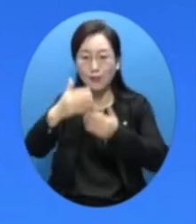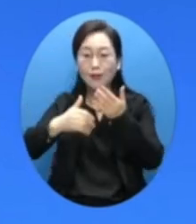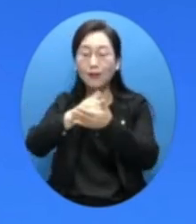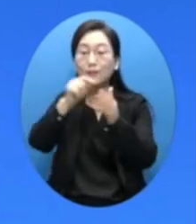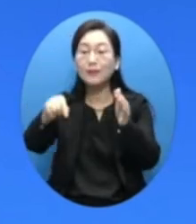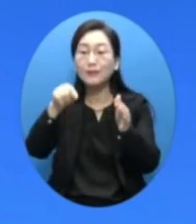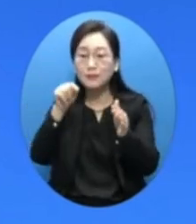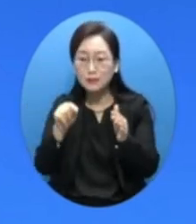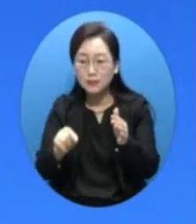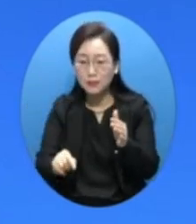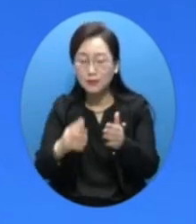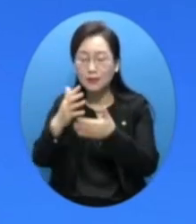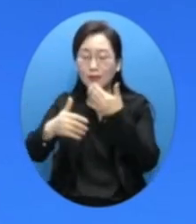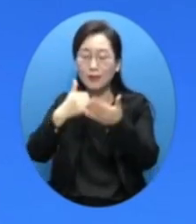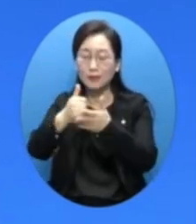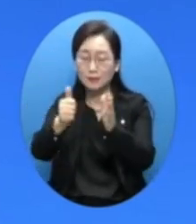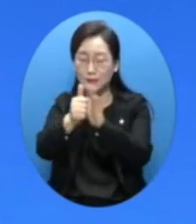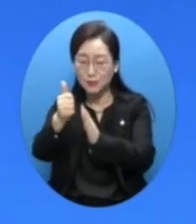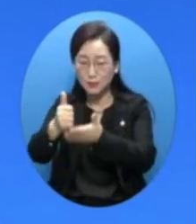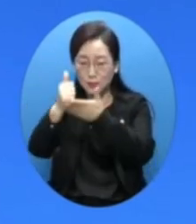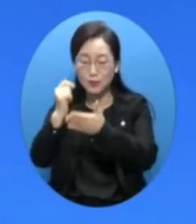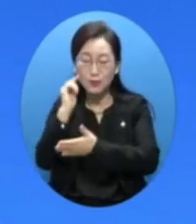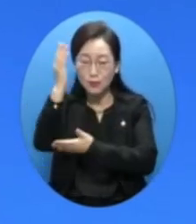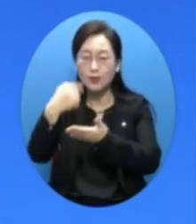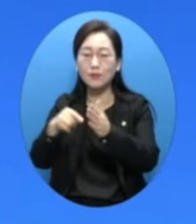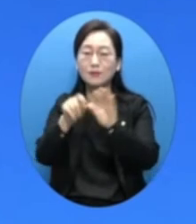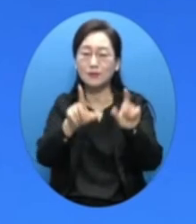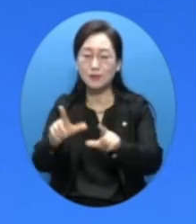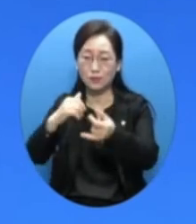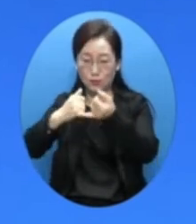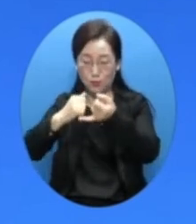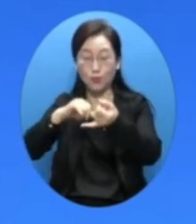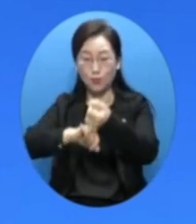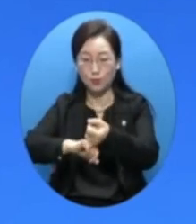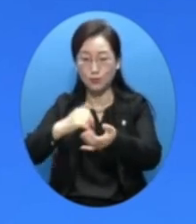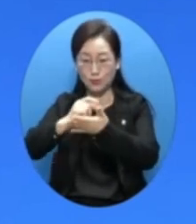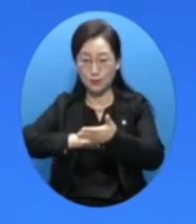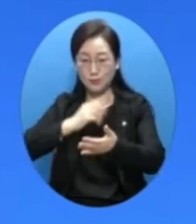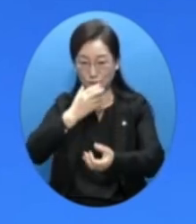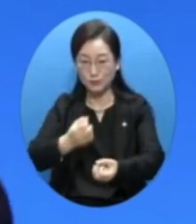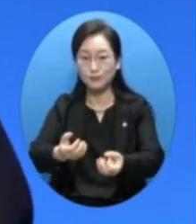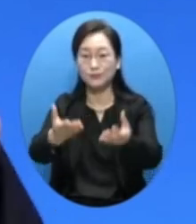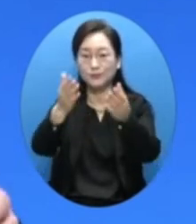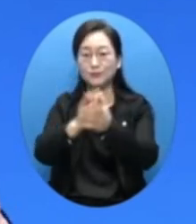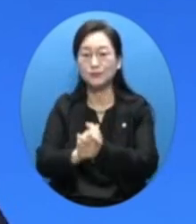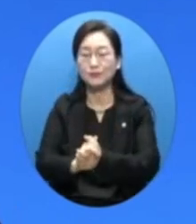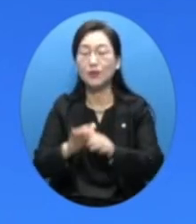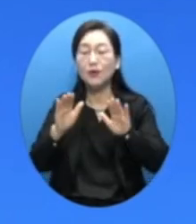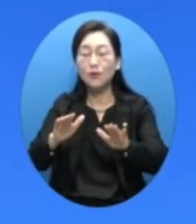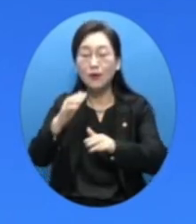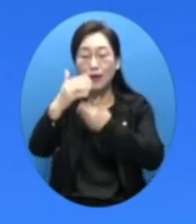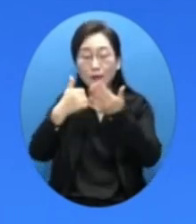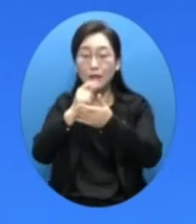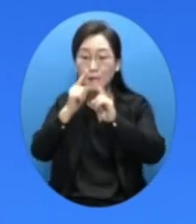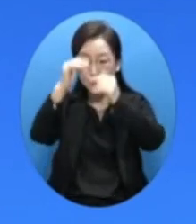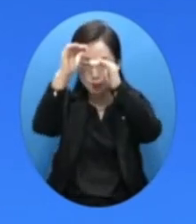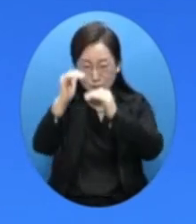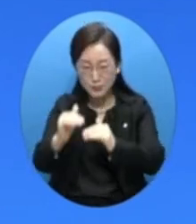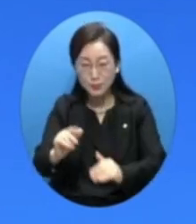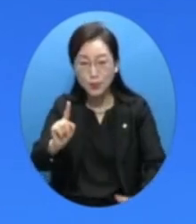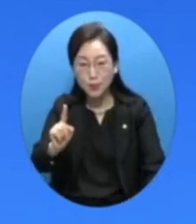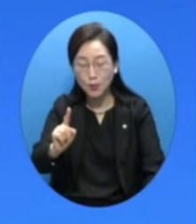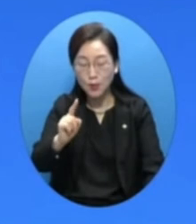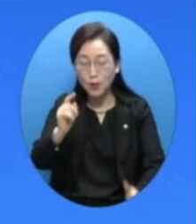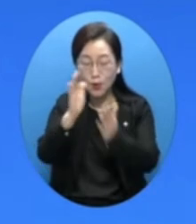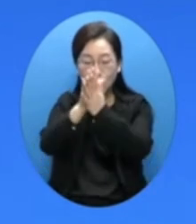하나님을 섬기며 하나님의 오래 살아가는 우리보다 되기를 주님의 문으로 축원합니다 오늘의 말씀은 여호수아가